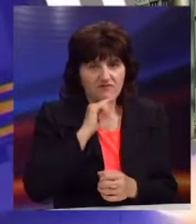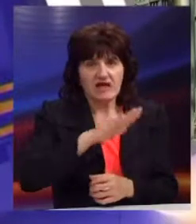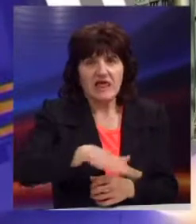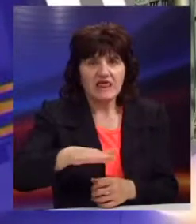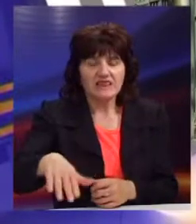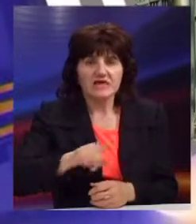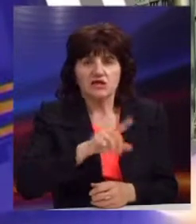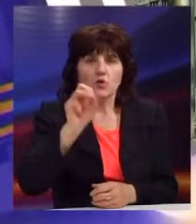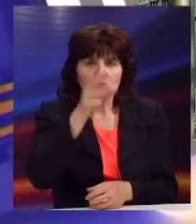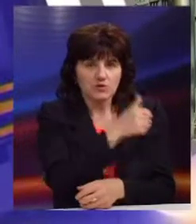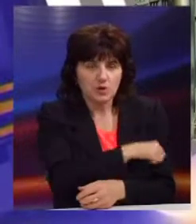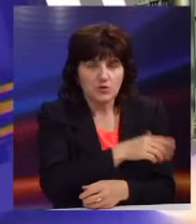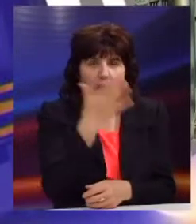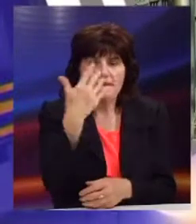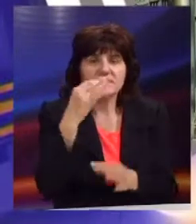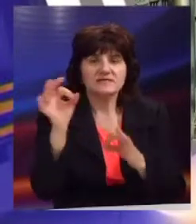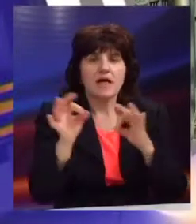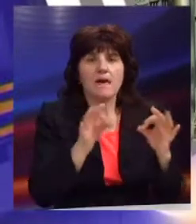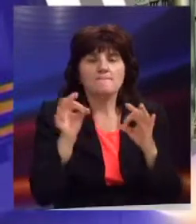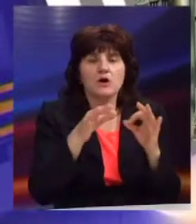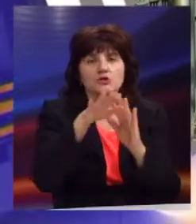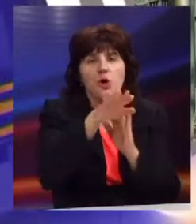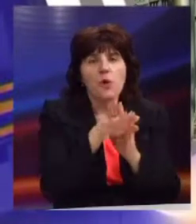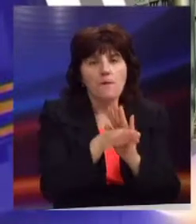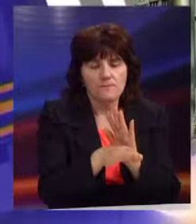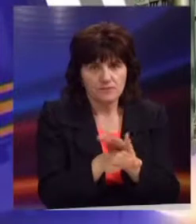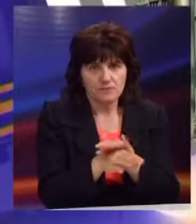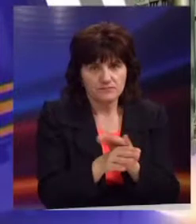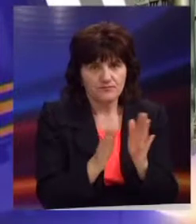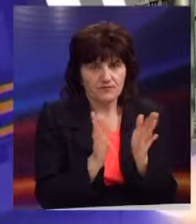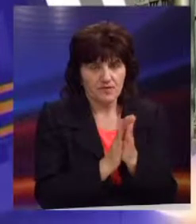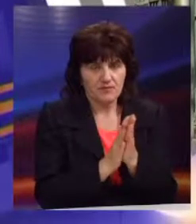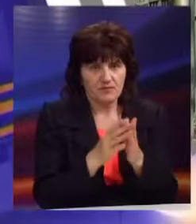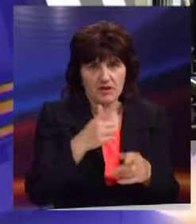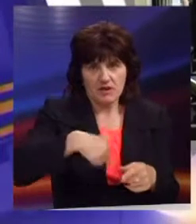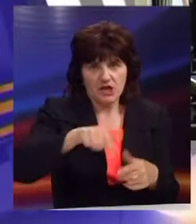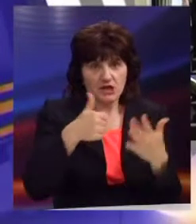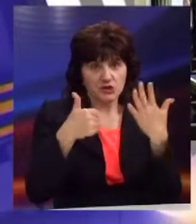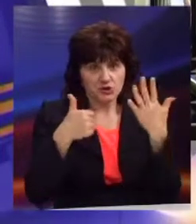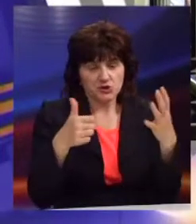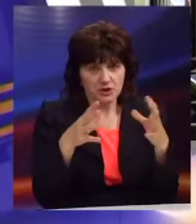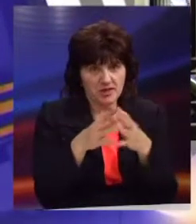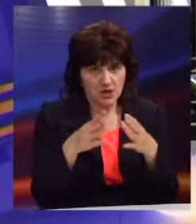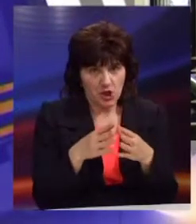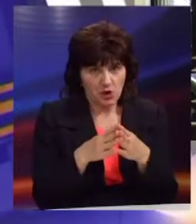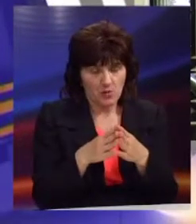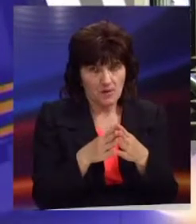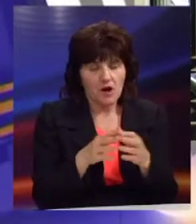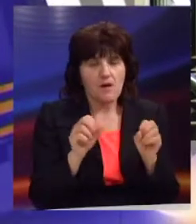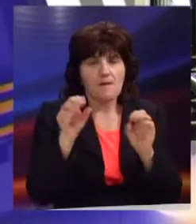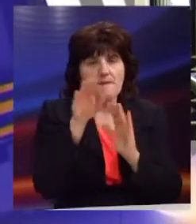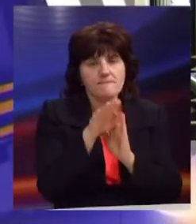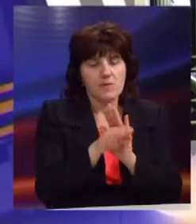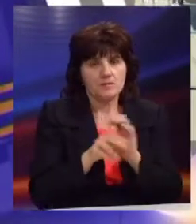imaju 50% popusta. Ukoliko putuje više od 6 osoba u grupi, onda je vozna karta 18,9